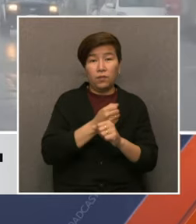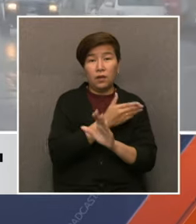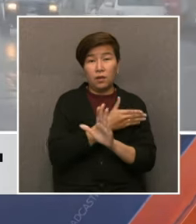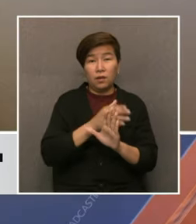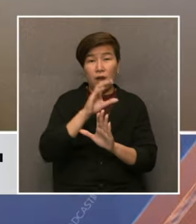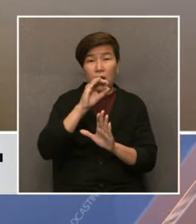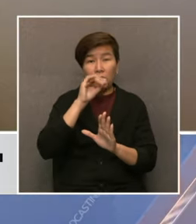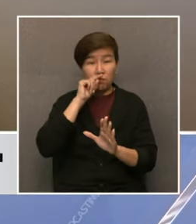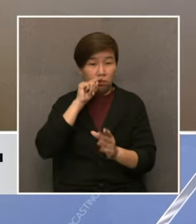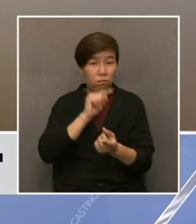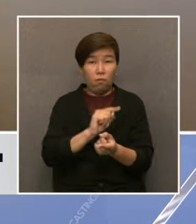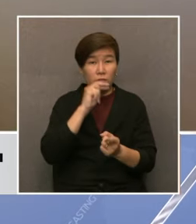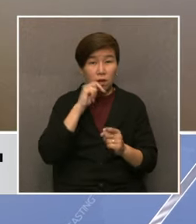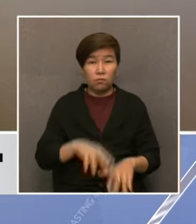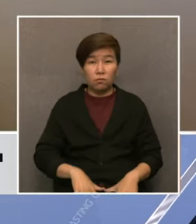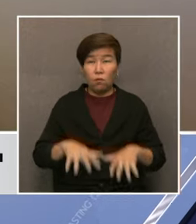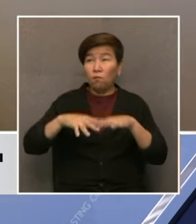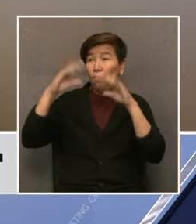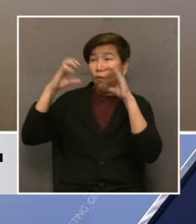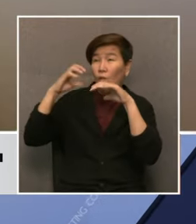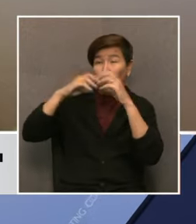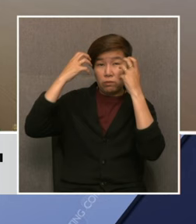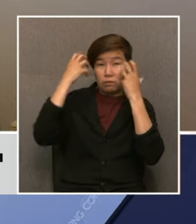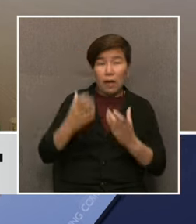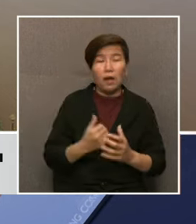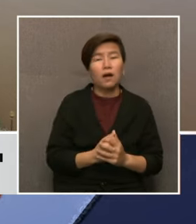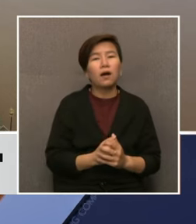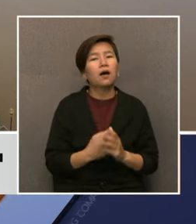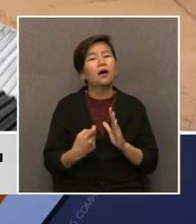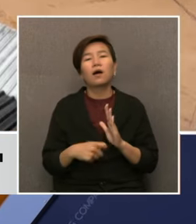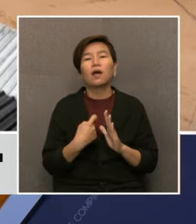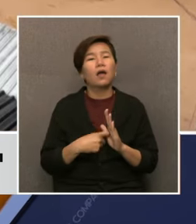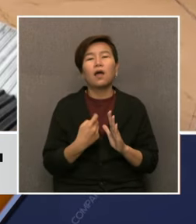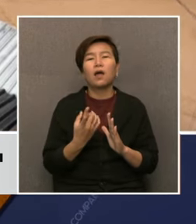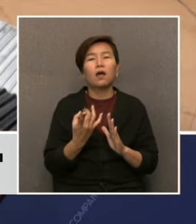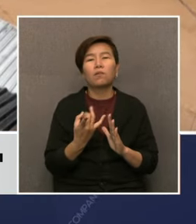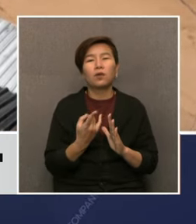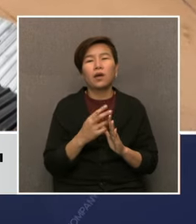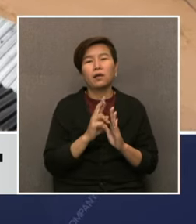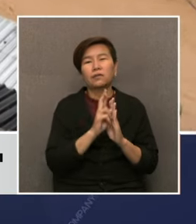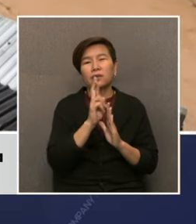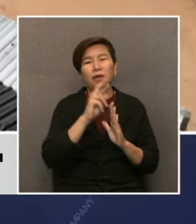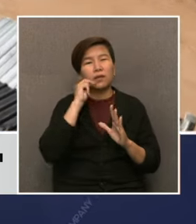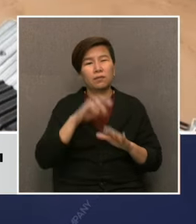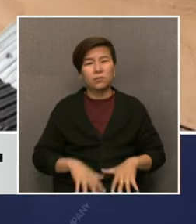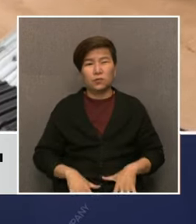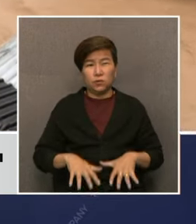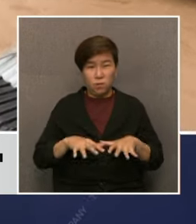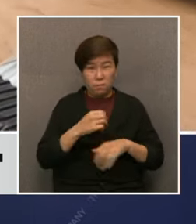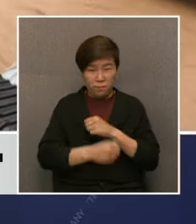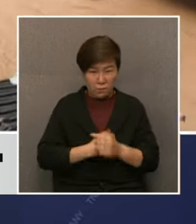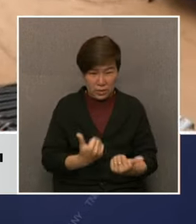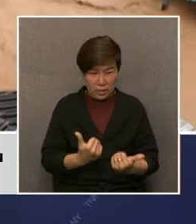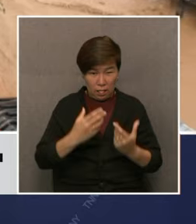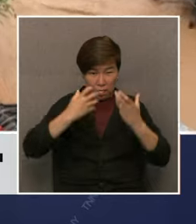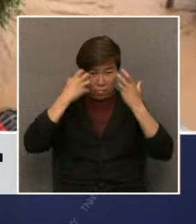อบกว่า50 ปีอยากถามท่านสักเล็กน้อยนะคะว่าคิดว่าเป็นเพราะปรากฏการณ์หรือสาเหตุอะไรบ้างที่ทำให้เชียงรายน้ำท่วมหนักในปีนี้แล้วก็มีโอกาส